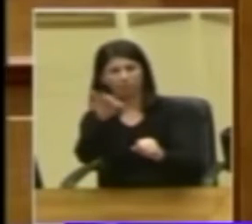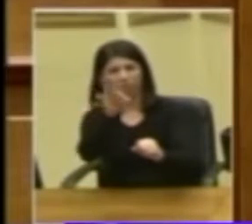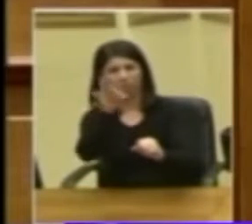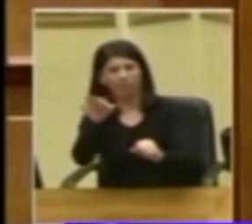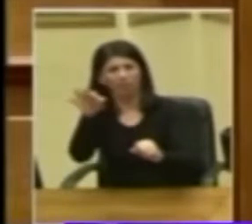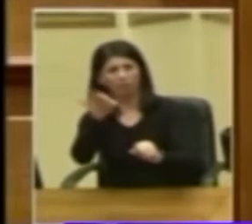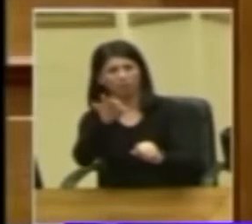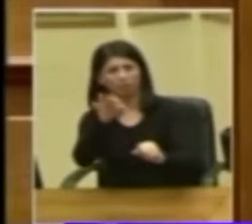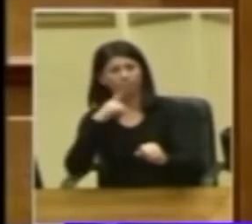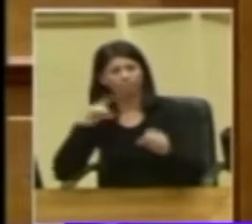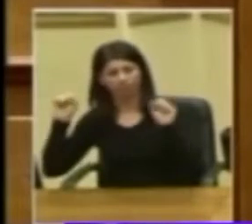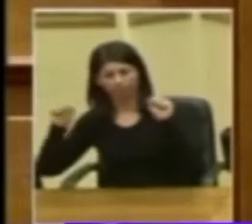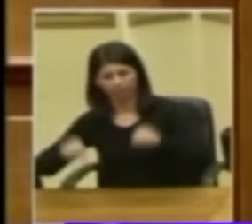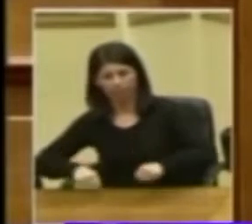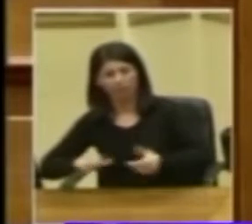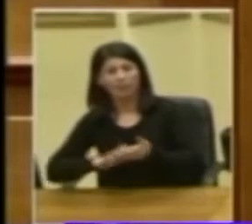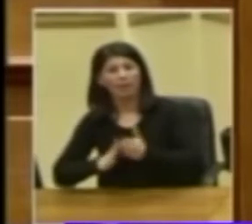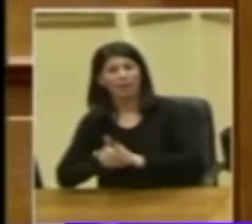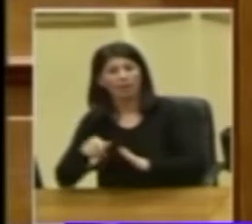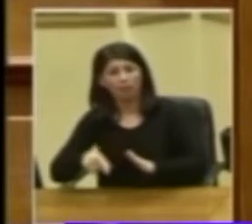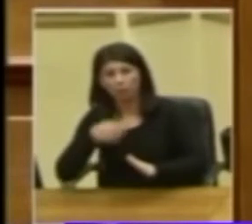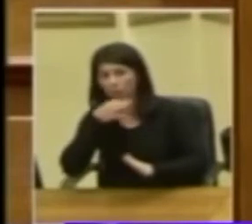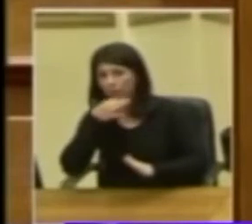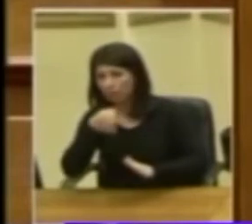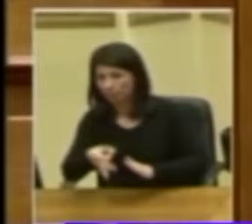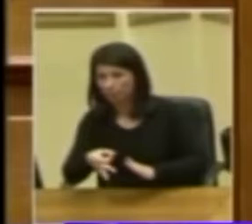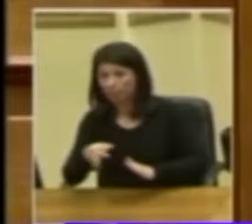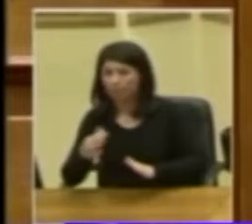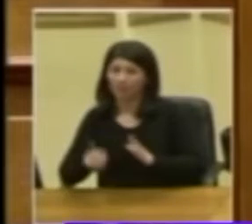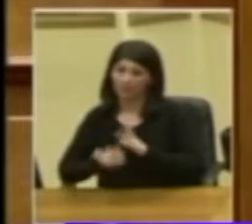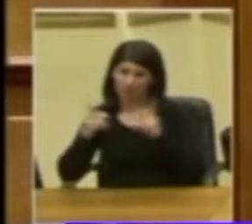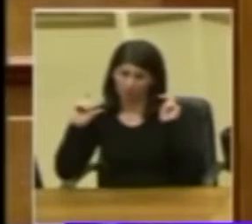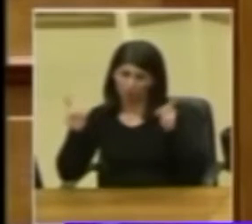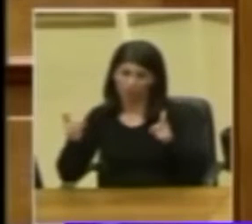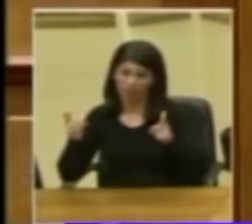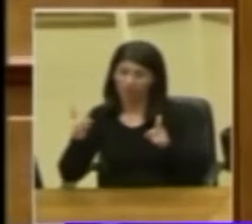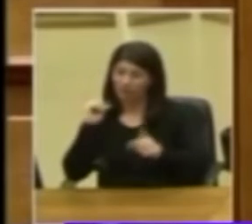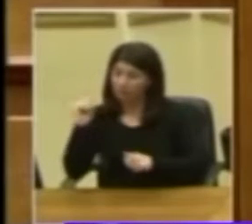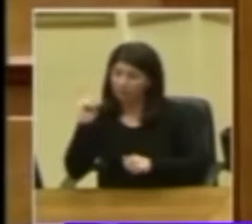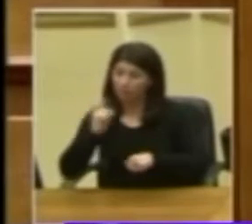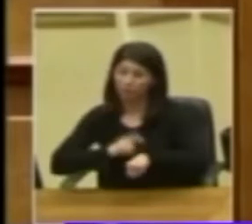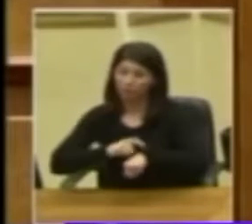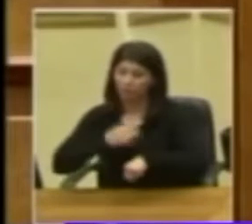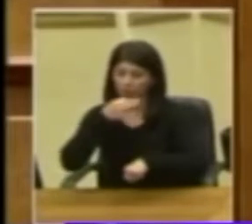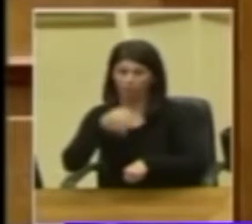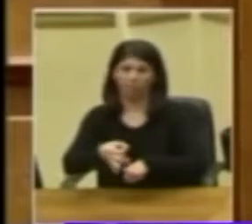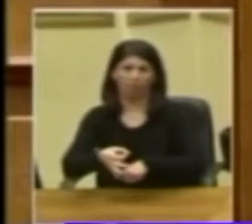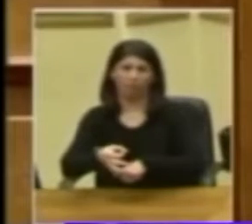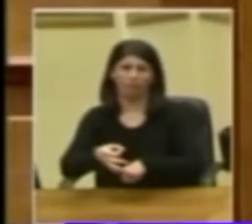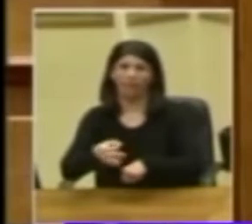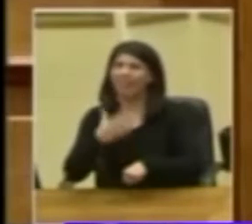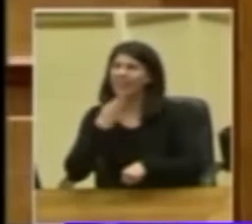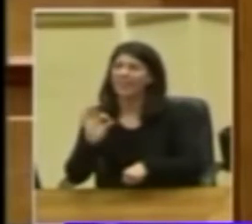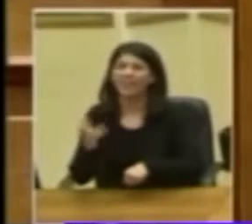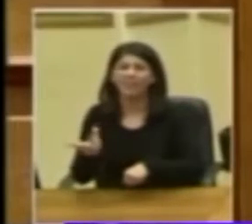και επιβεβαιώνεται στην πράξη αυτό το οποίο είχαμε επισημάνει ως Νέα Δημοκρατία από την πρώτη στιγμή. Ότι